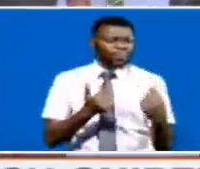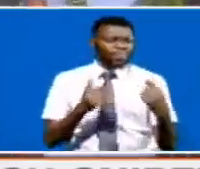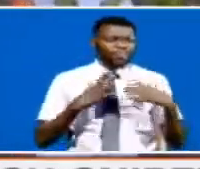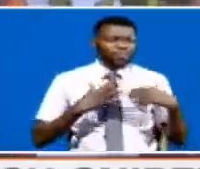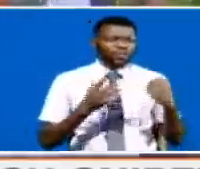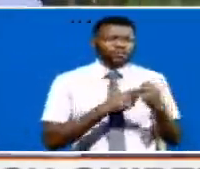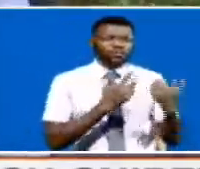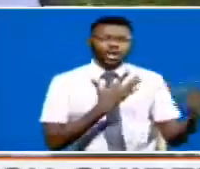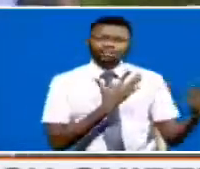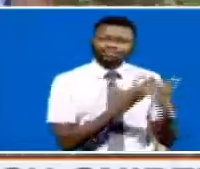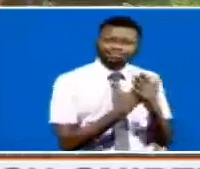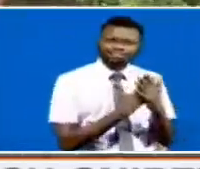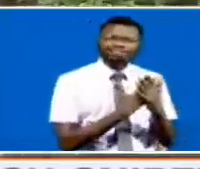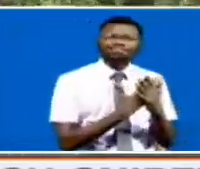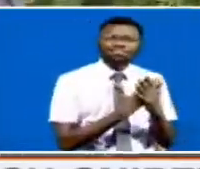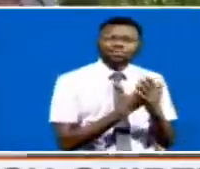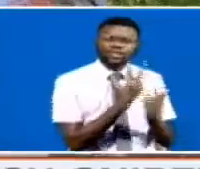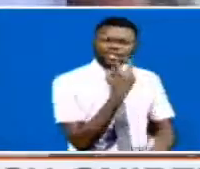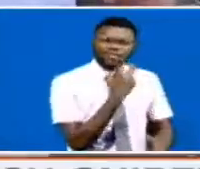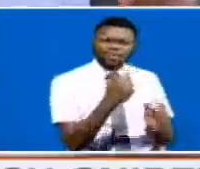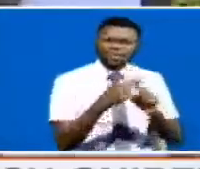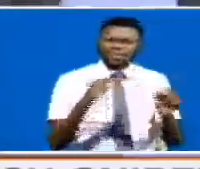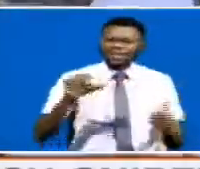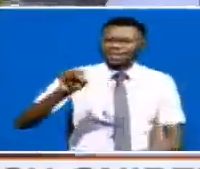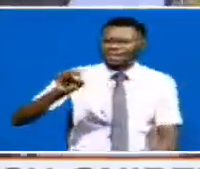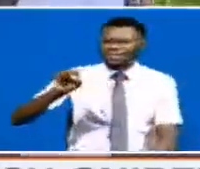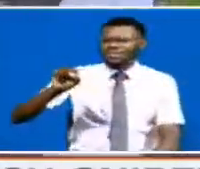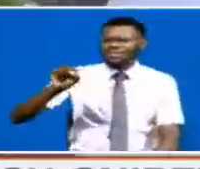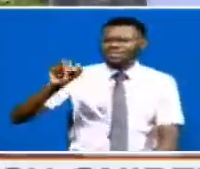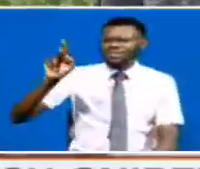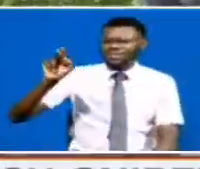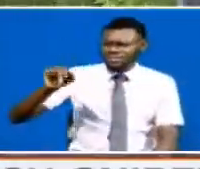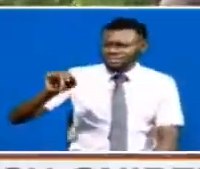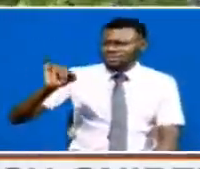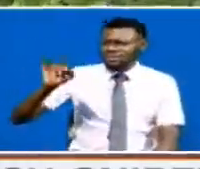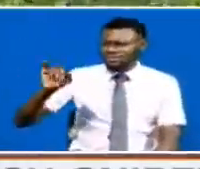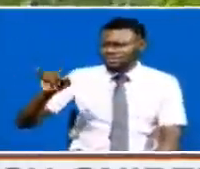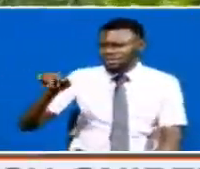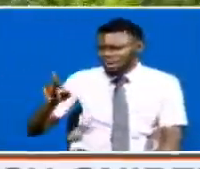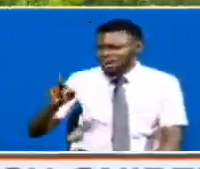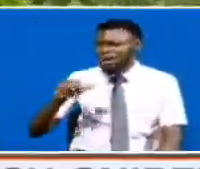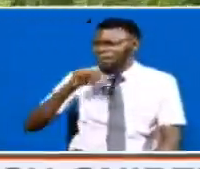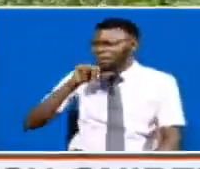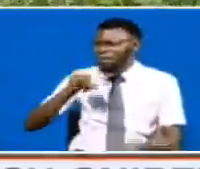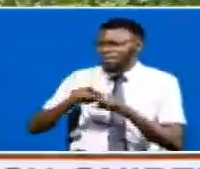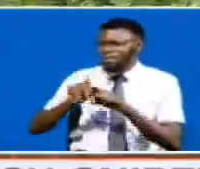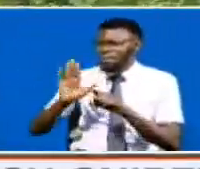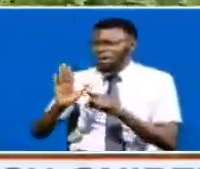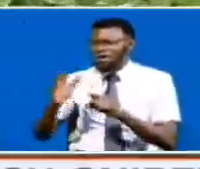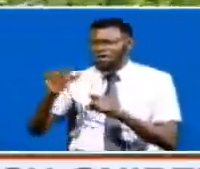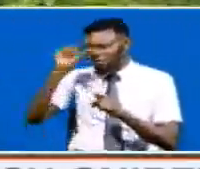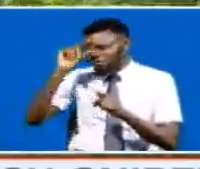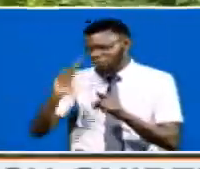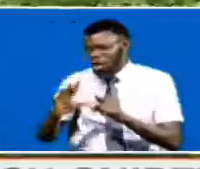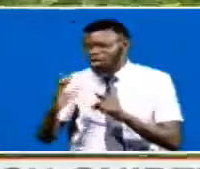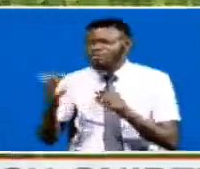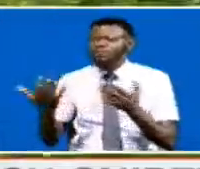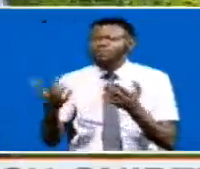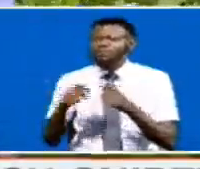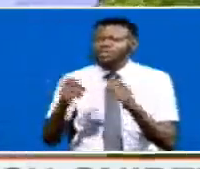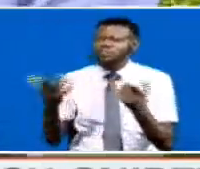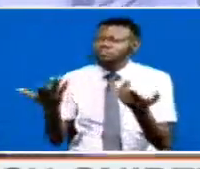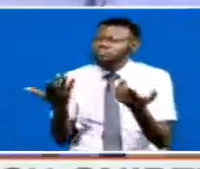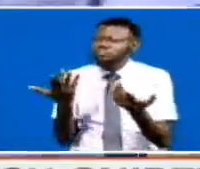mauaji ya Sniper, akiwemo aliyedaiwa kuwa mwanawe Mwangaza, nduguye wa kiume na afisa wa itifaki katika ofisi ya